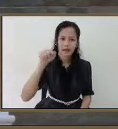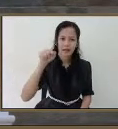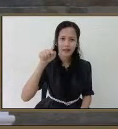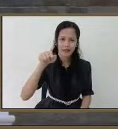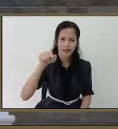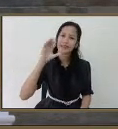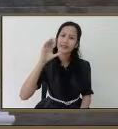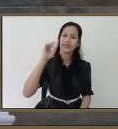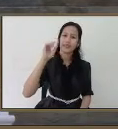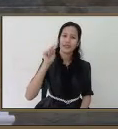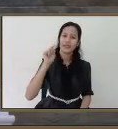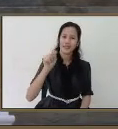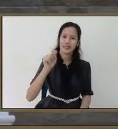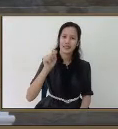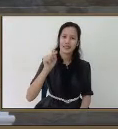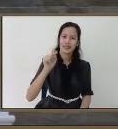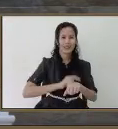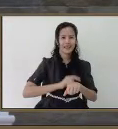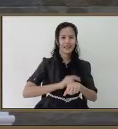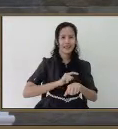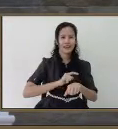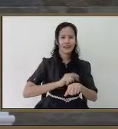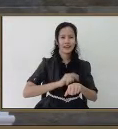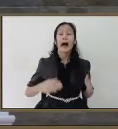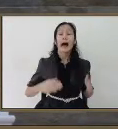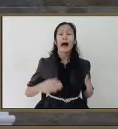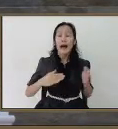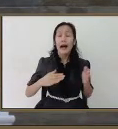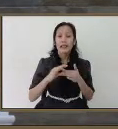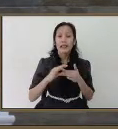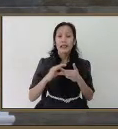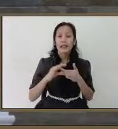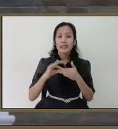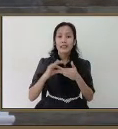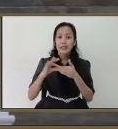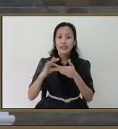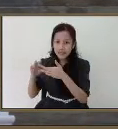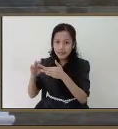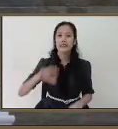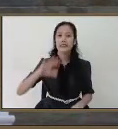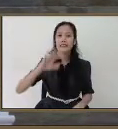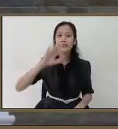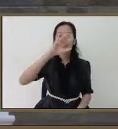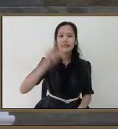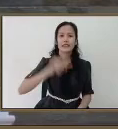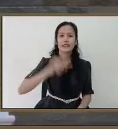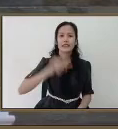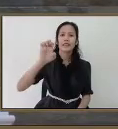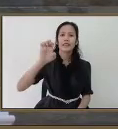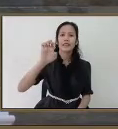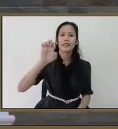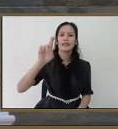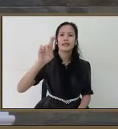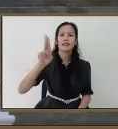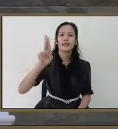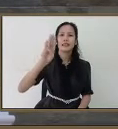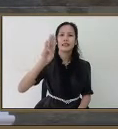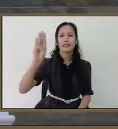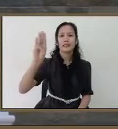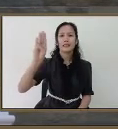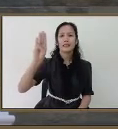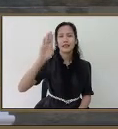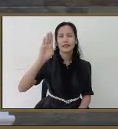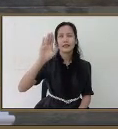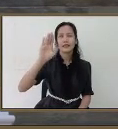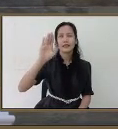ang nag-lead po sa kanila dyan ay si Zerubbabel. And then, yung completion, so 40-40 po, ha, kasi sabi ko nga po sa inyo,